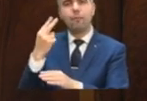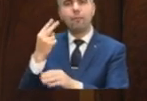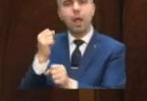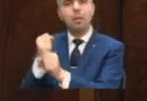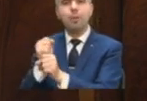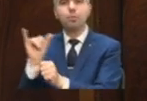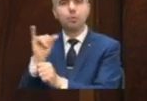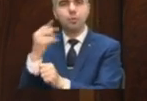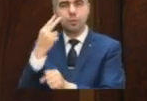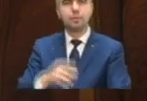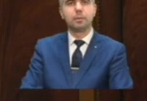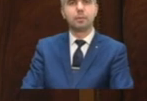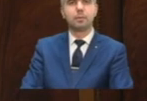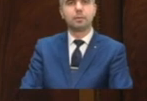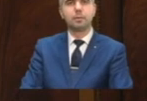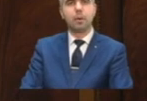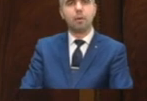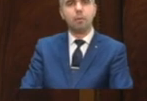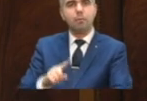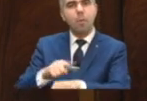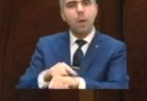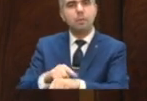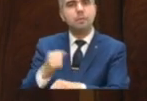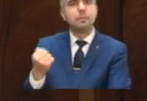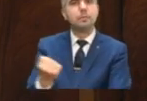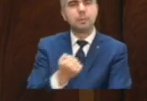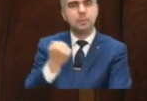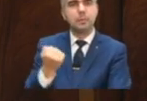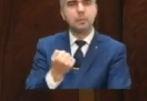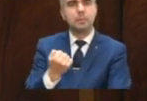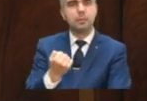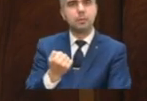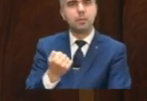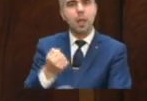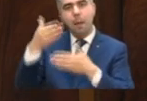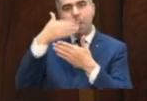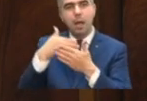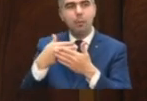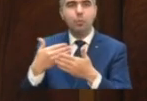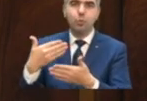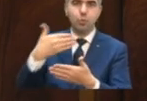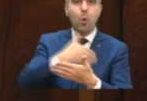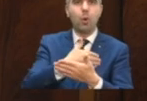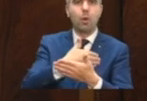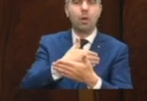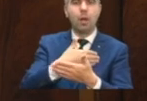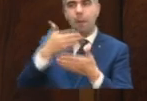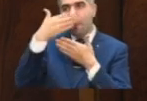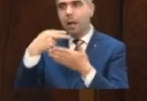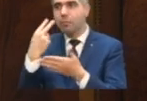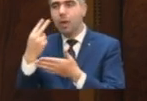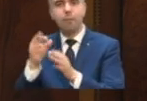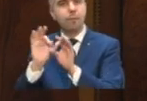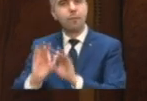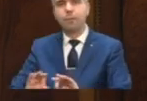طنجة. تعطلوا شي شوية واحد منهم قال لهم عرفتوا دابا خصنا ندخلوا للمغرب راه مشى الحال. هذا راه ماشي مغرب هادشي اللي كنشوف. هذاك